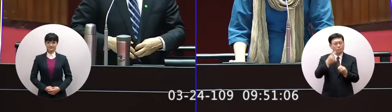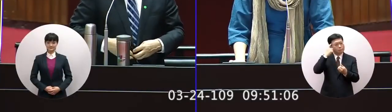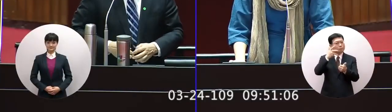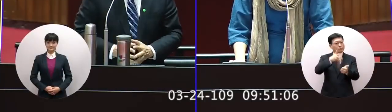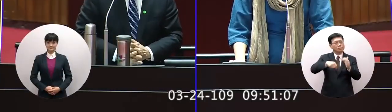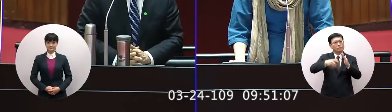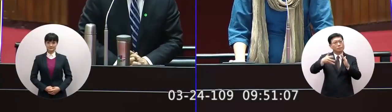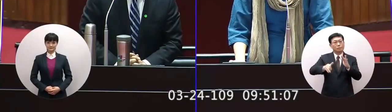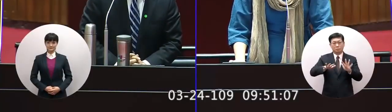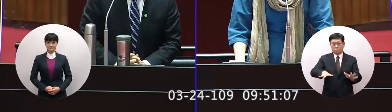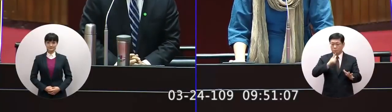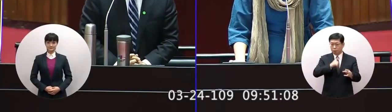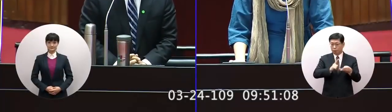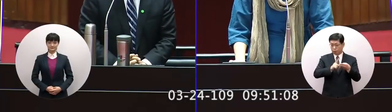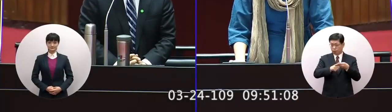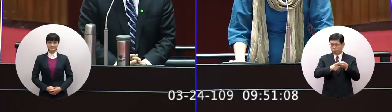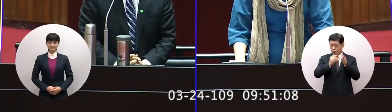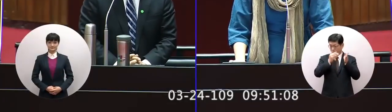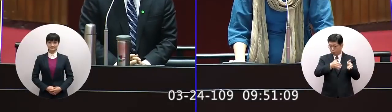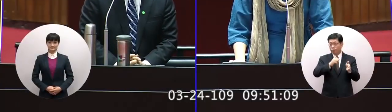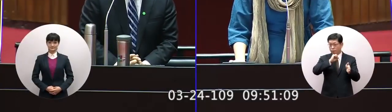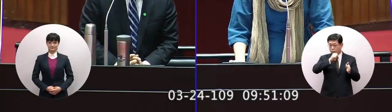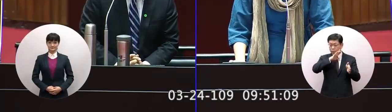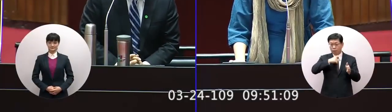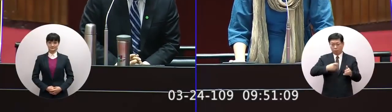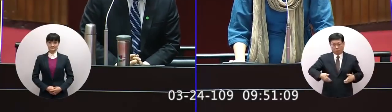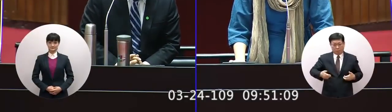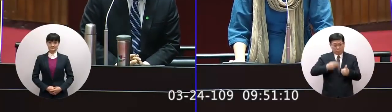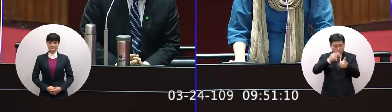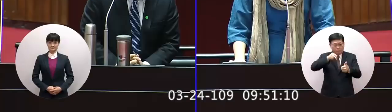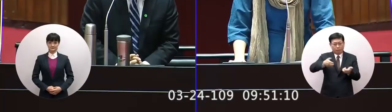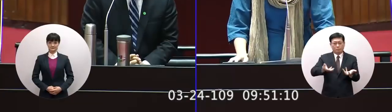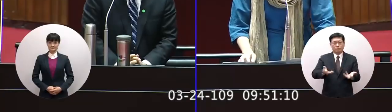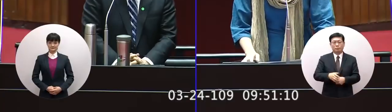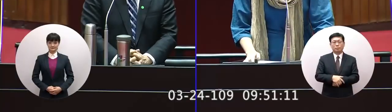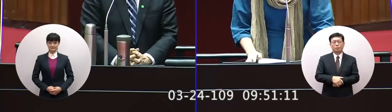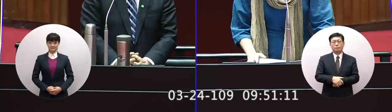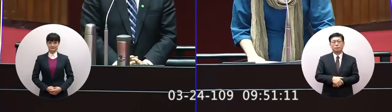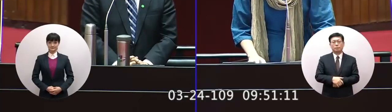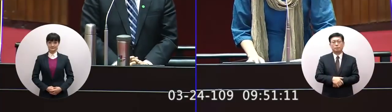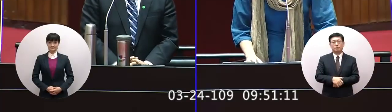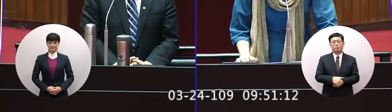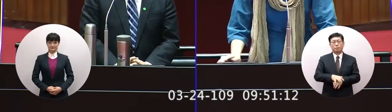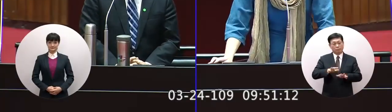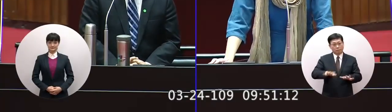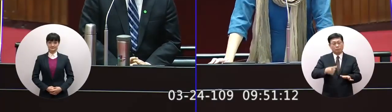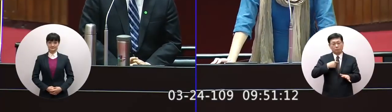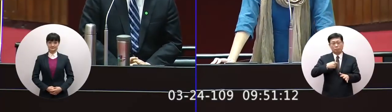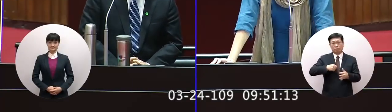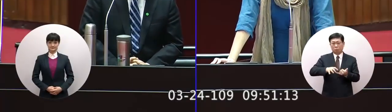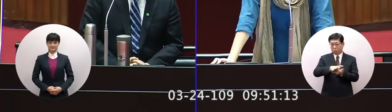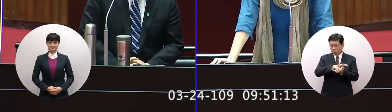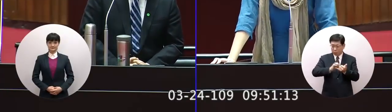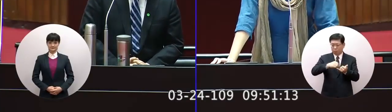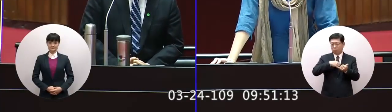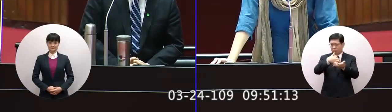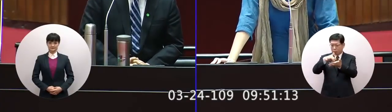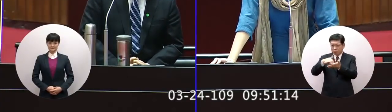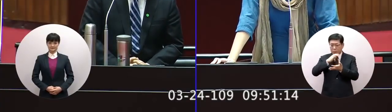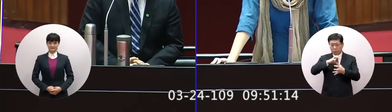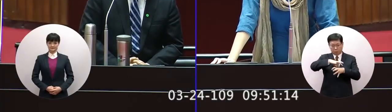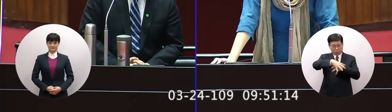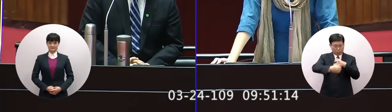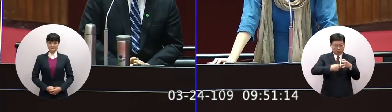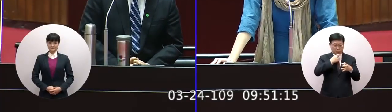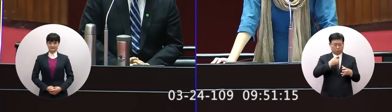想要请教院长，我今天主题就是有关于台湾发布紧急命令的这件事。那我们现在台湾算是全球